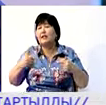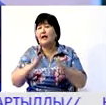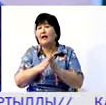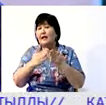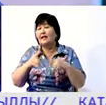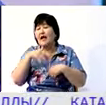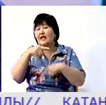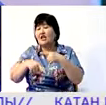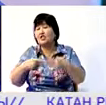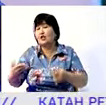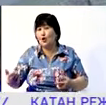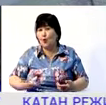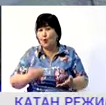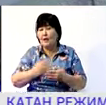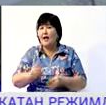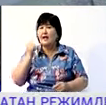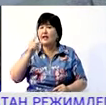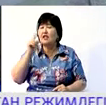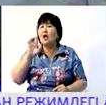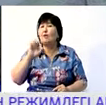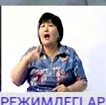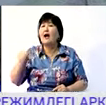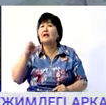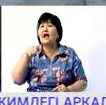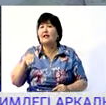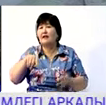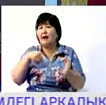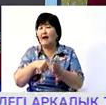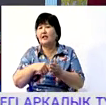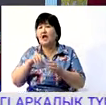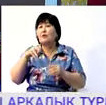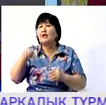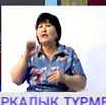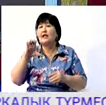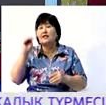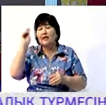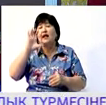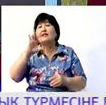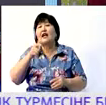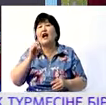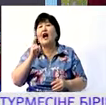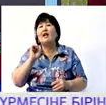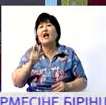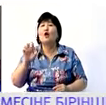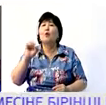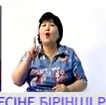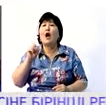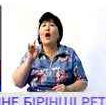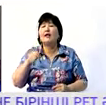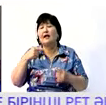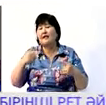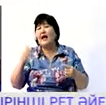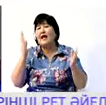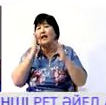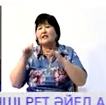екінші кезеңінде өмір сүрген. Ежелгі Бағдат қаласындағы Абу Ханифа медресесінде білім алып, Сығанақ, Бұхара, Дамаска, Алеппада ислам дінінің